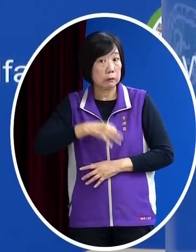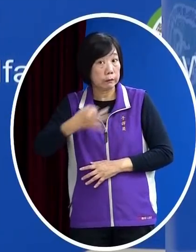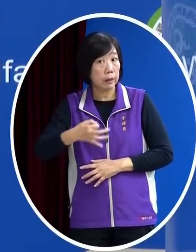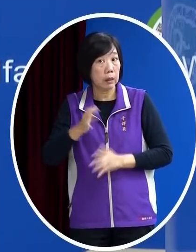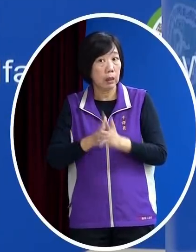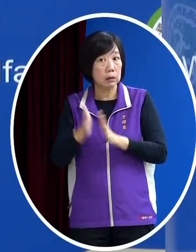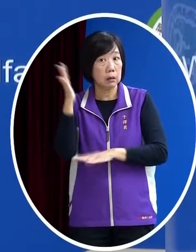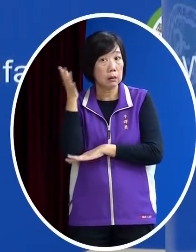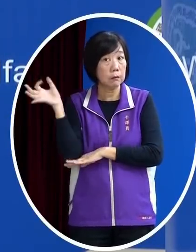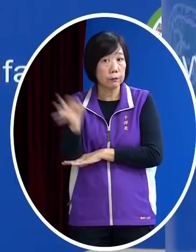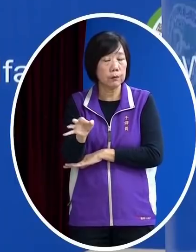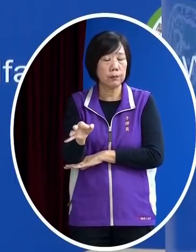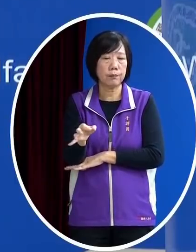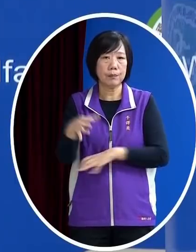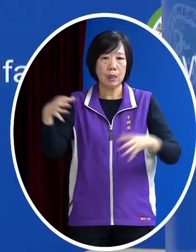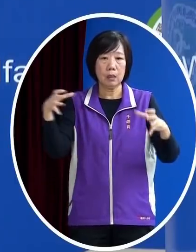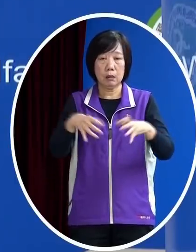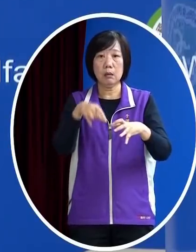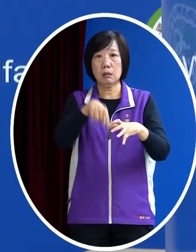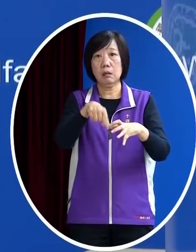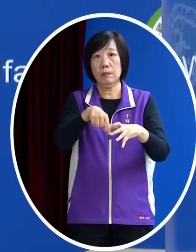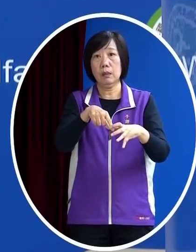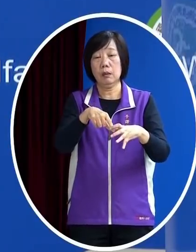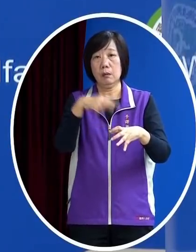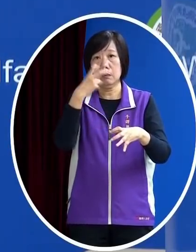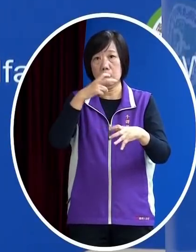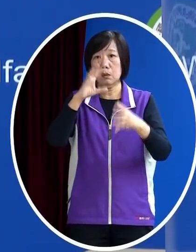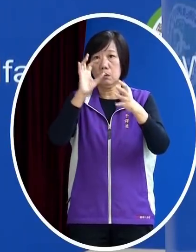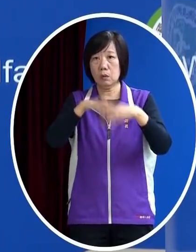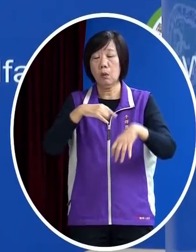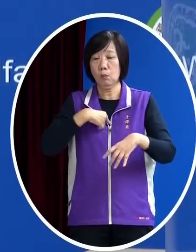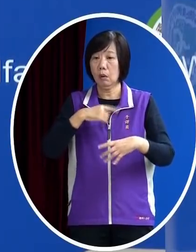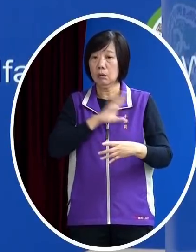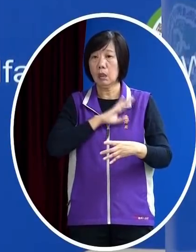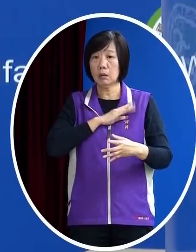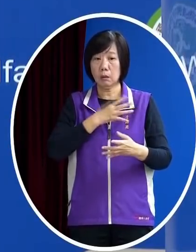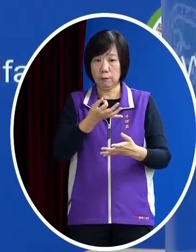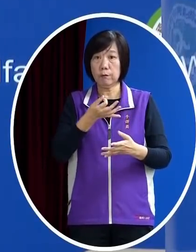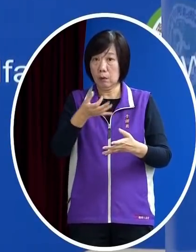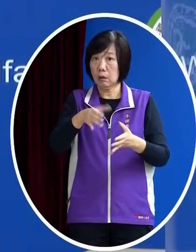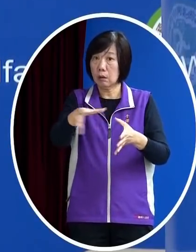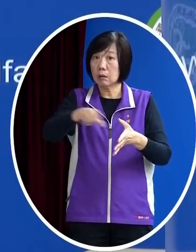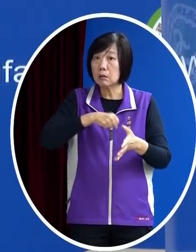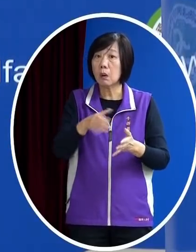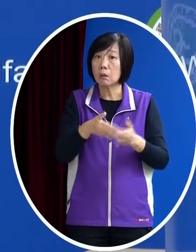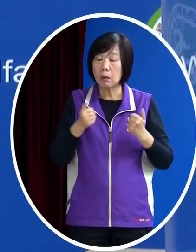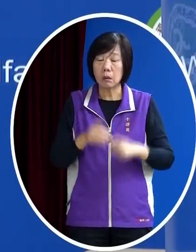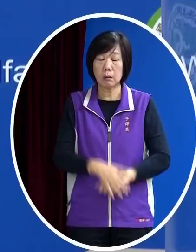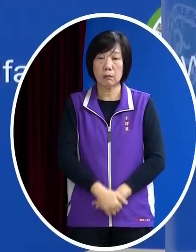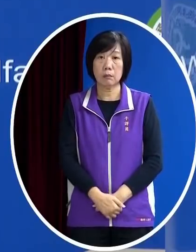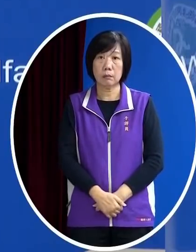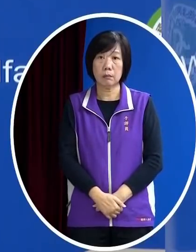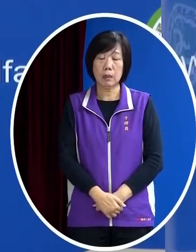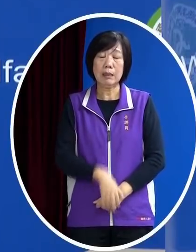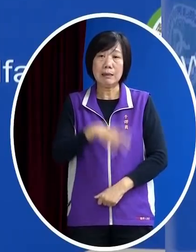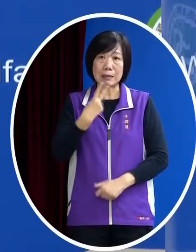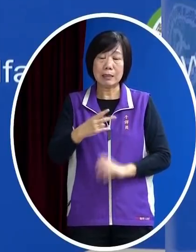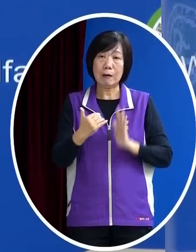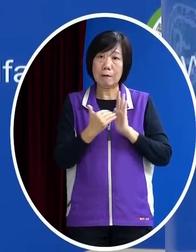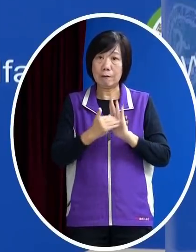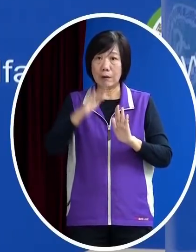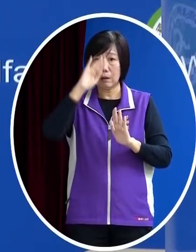那一样到集中检疫所，那集中检疫所就要收一定的费用嘛。那另外当然他有那个防疫